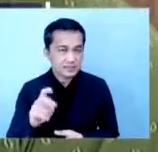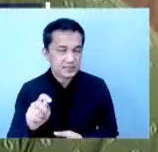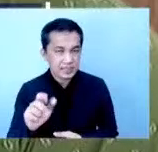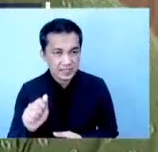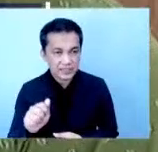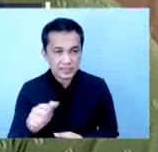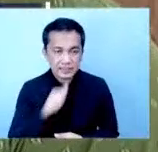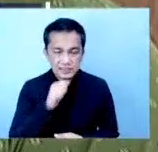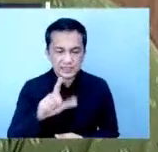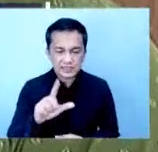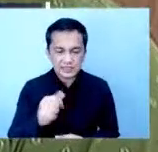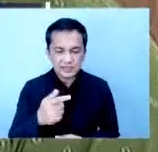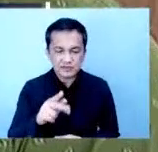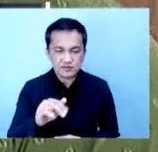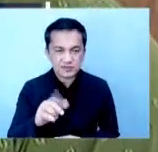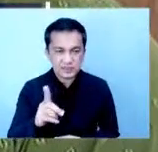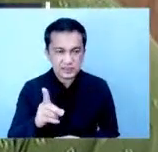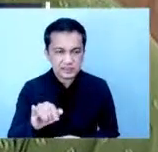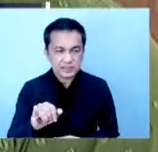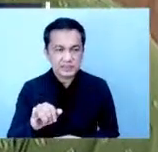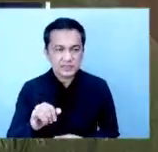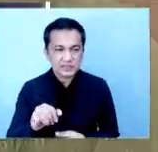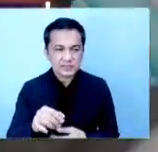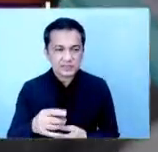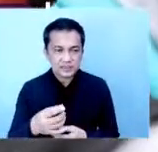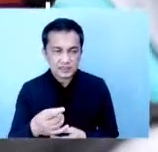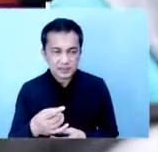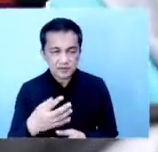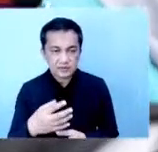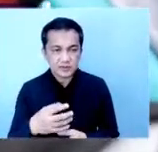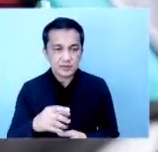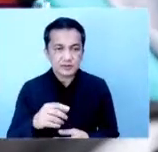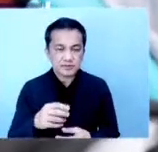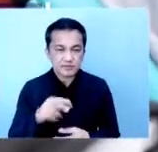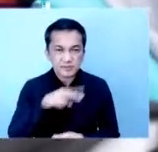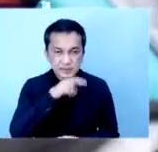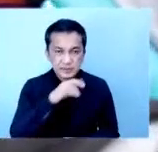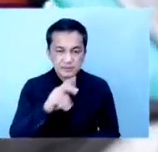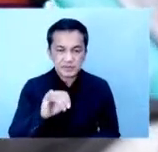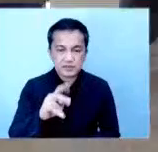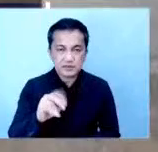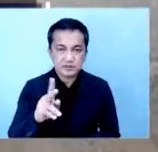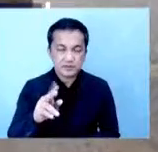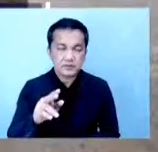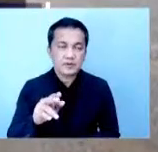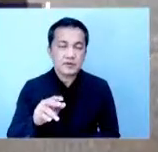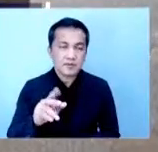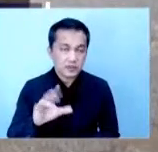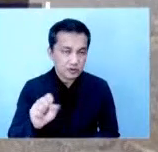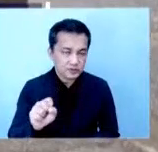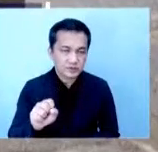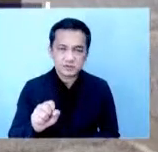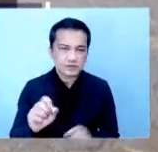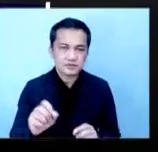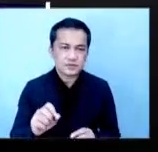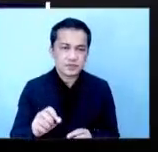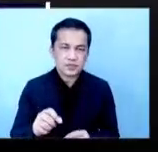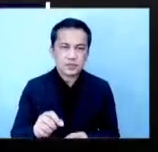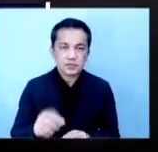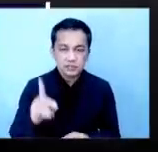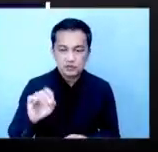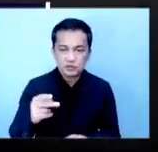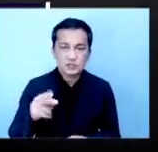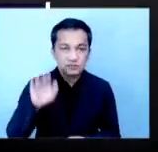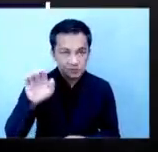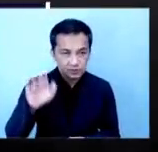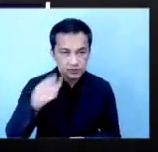lagundi yung maggagamot dun sa mikrobyo ng pertussis. Patuloy ang panawagan ng DOH sa mga magulang. Huwag muna